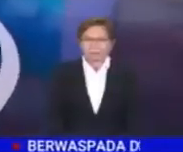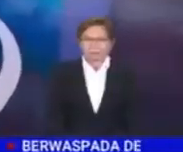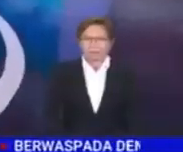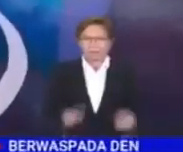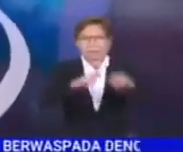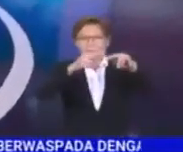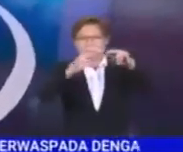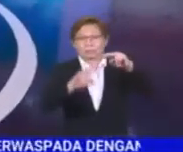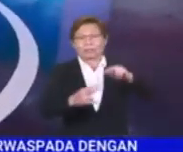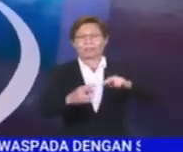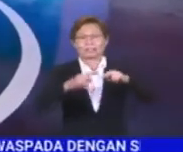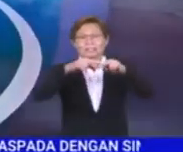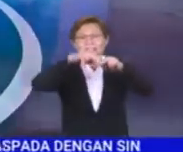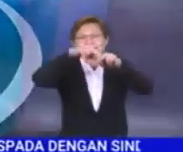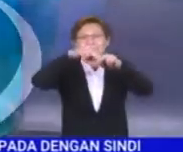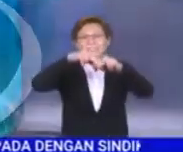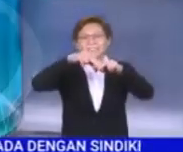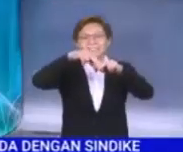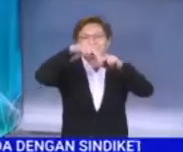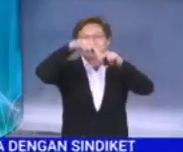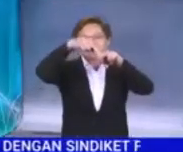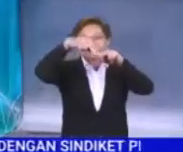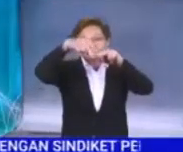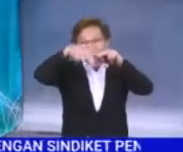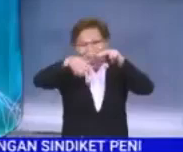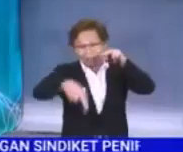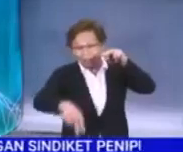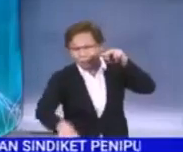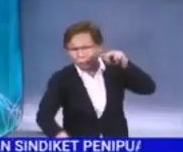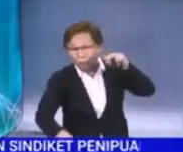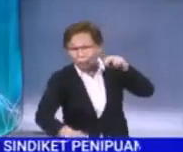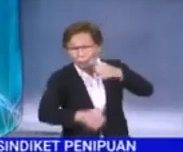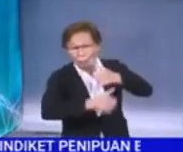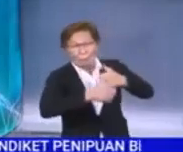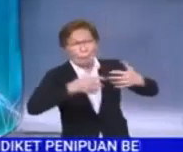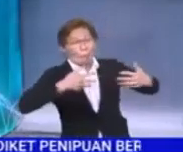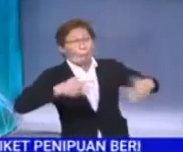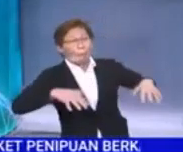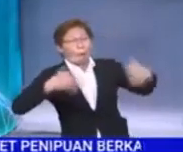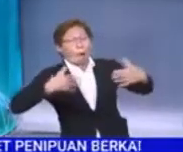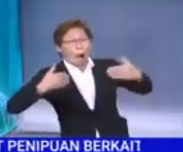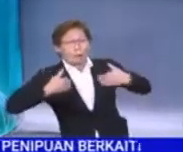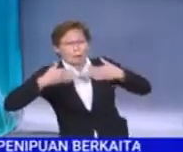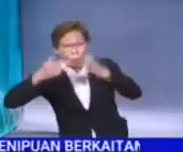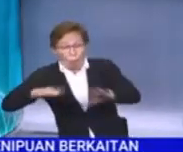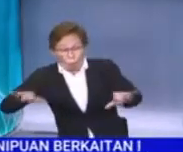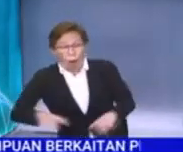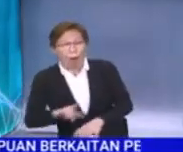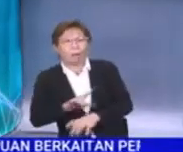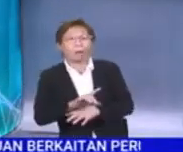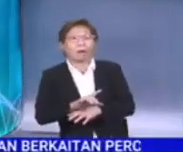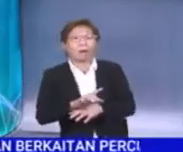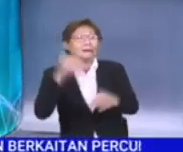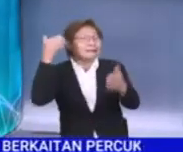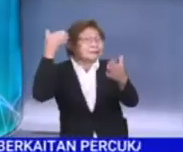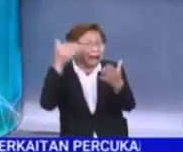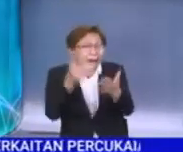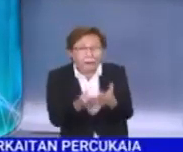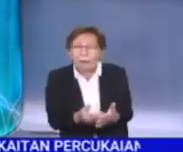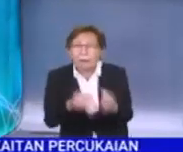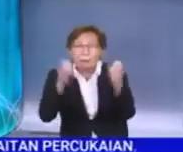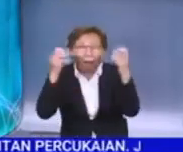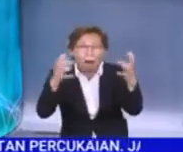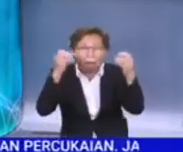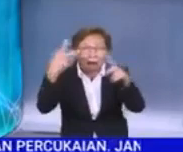terjun banji ini memang ngeri. Tapi percaya tak, ada orang yang melakukannya bukan sekali tapi sehingga beratus-ratus